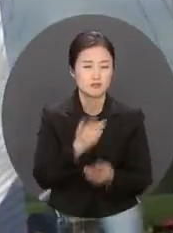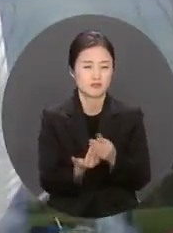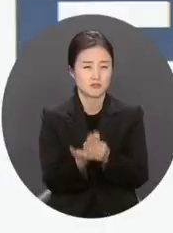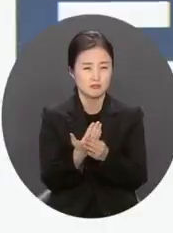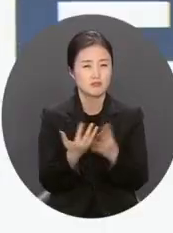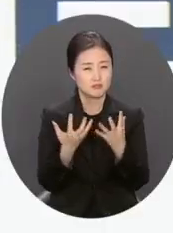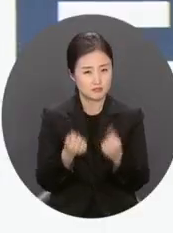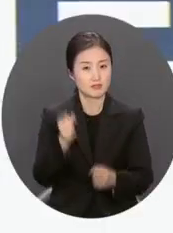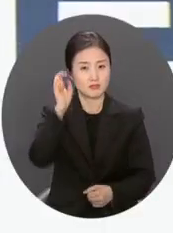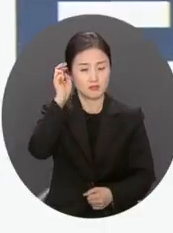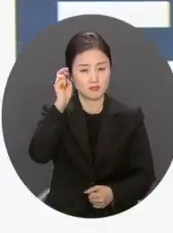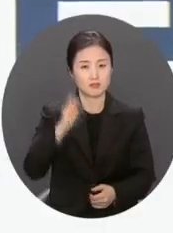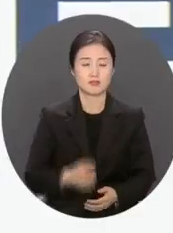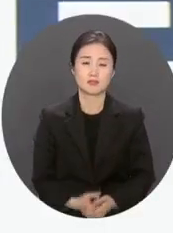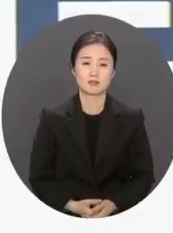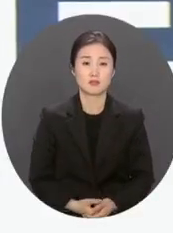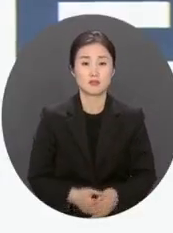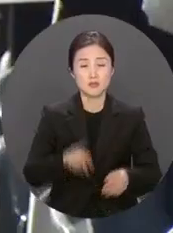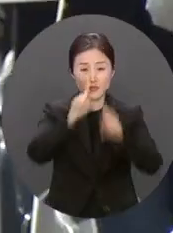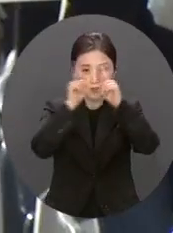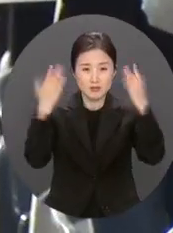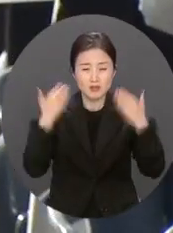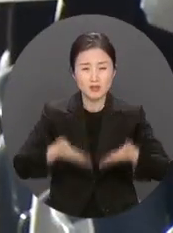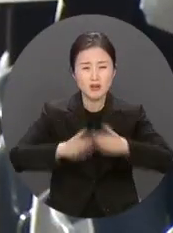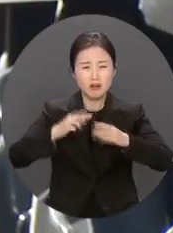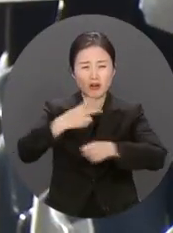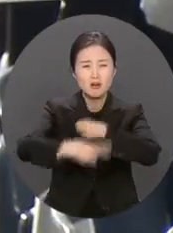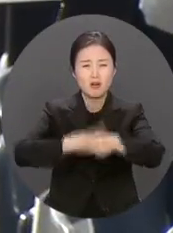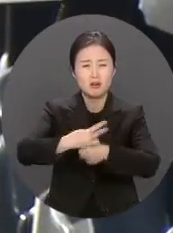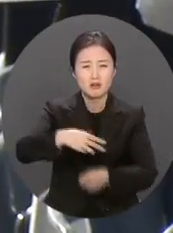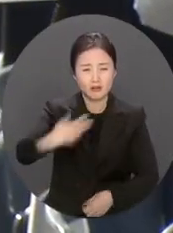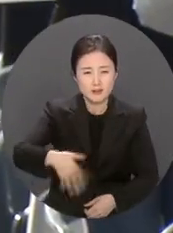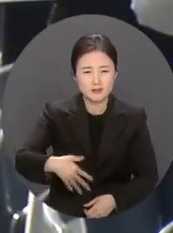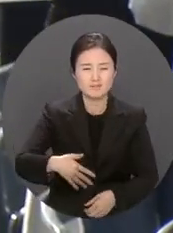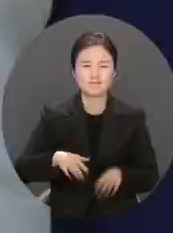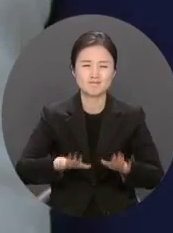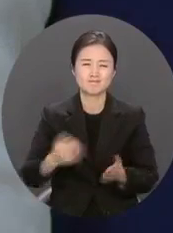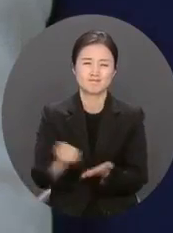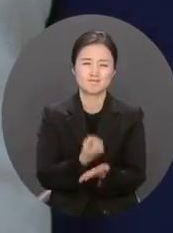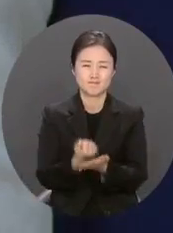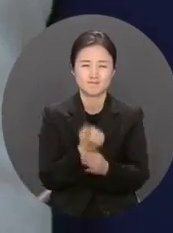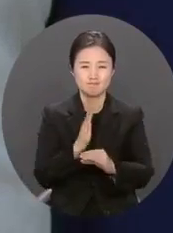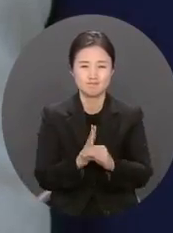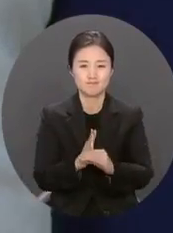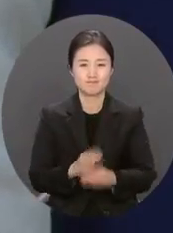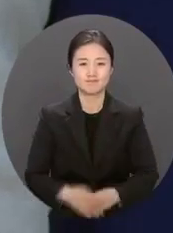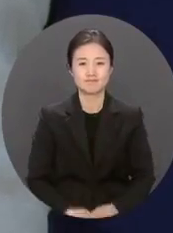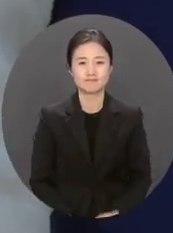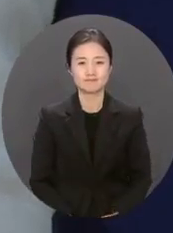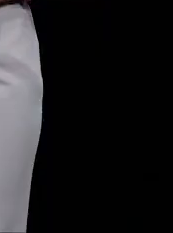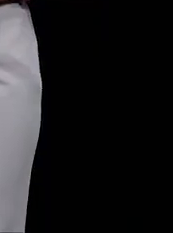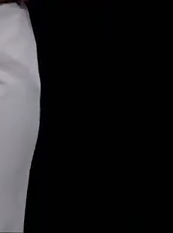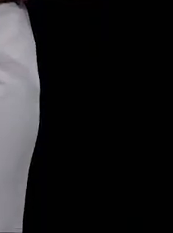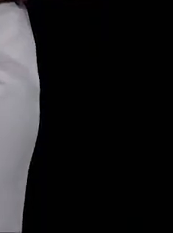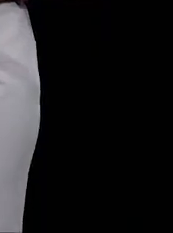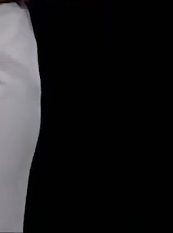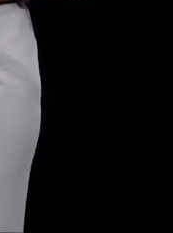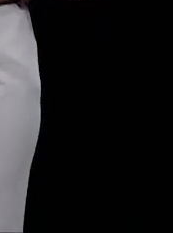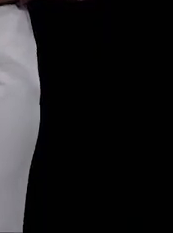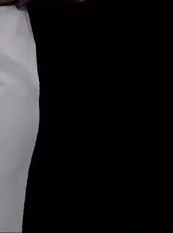된 한국에너지공과대학의 앞날에 먹구름이 끼고 있습니다. MBC 뉴스 김초롱입니다.